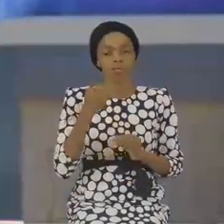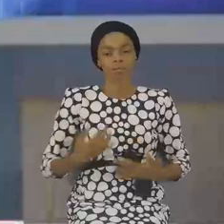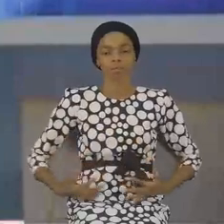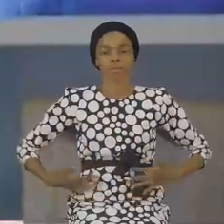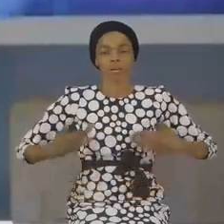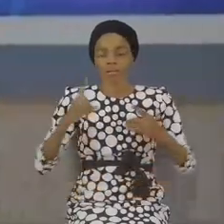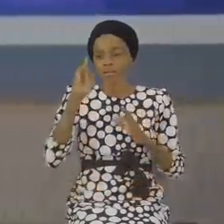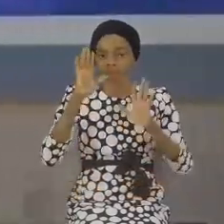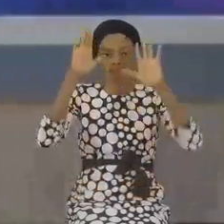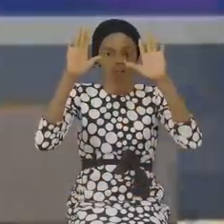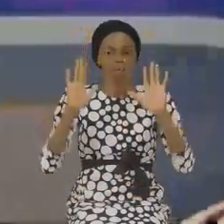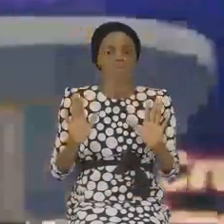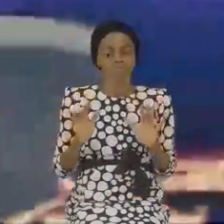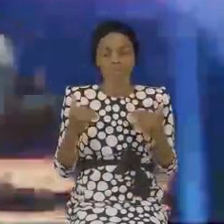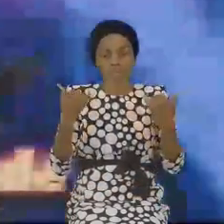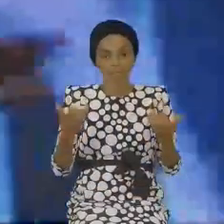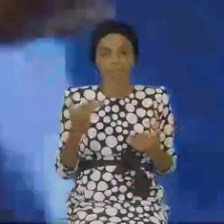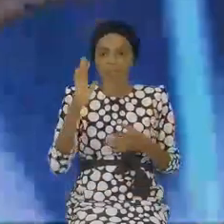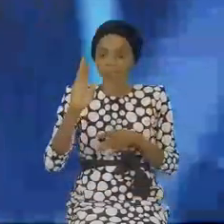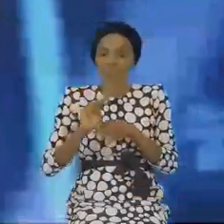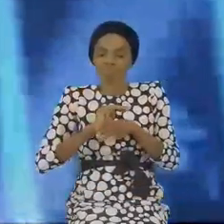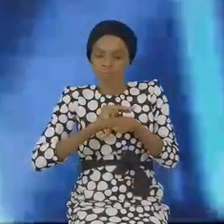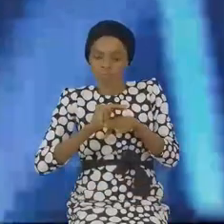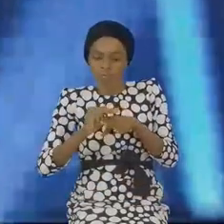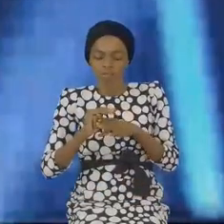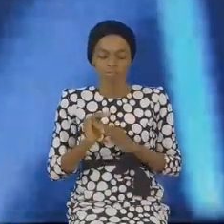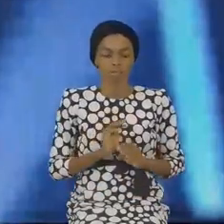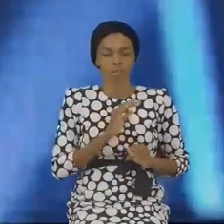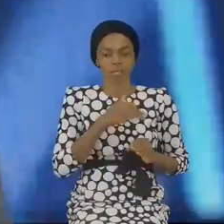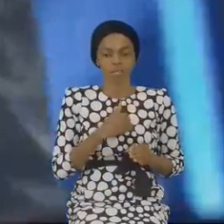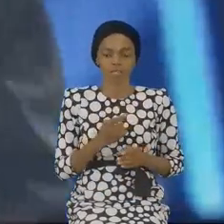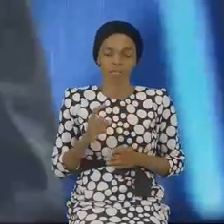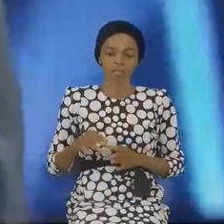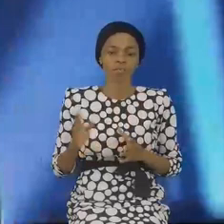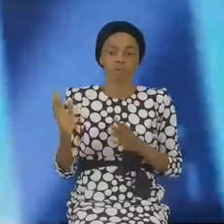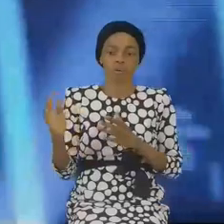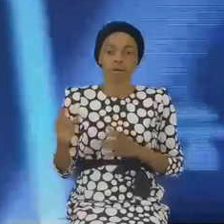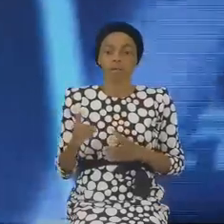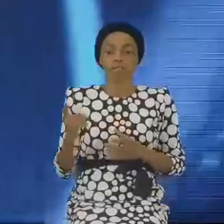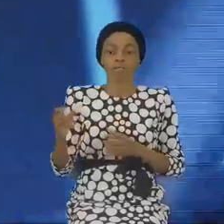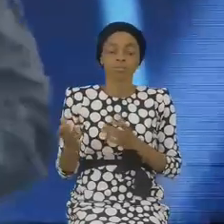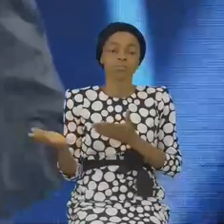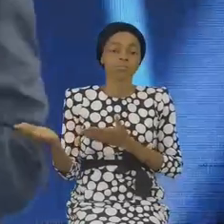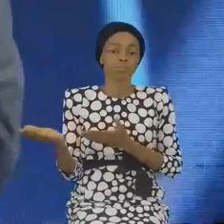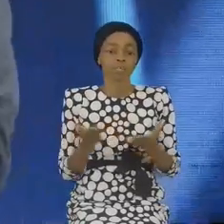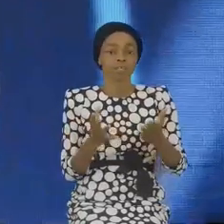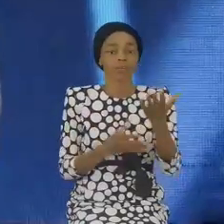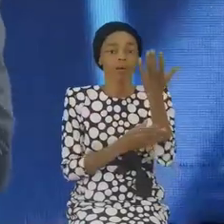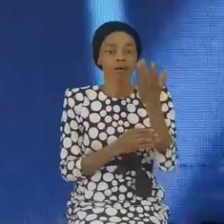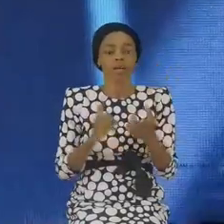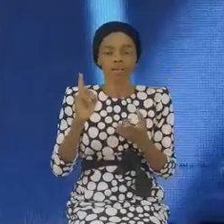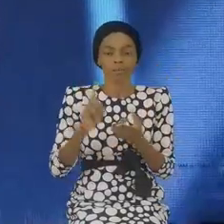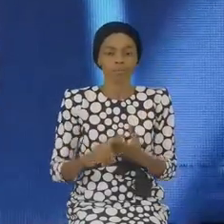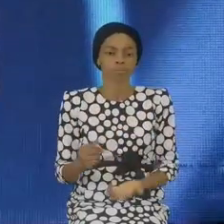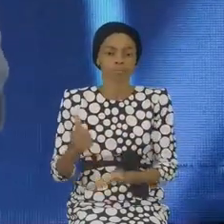vie excellente et le ministère étendre la main pour aider, diriger et bénir les autres.